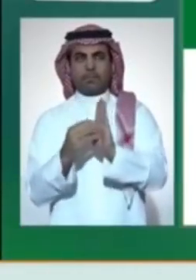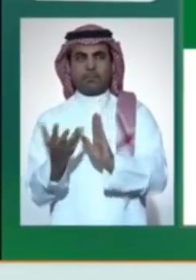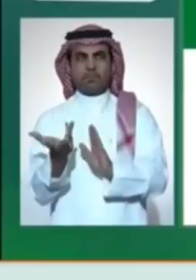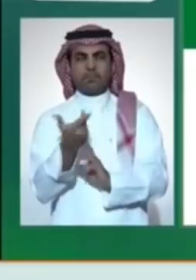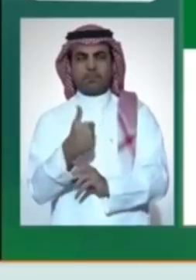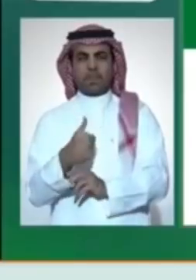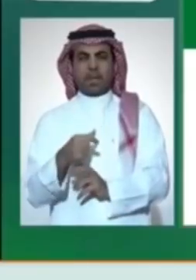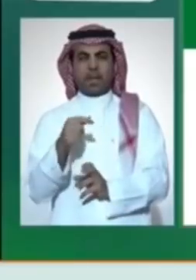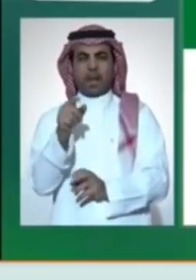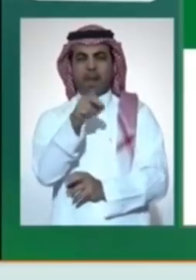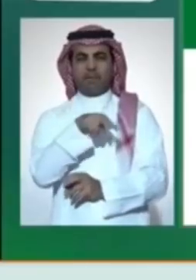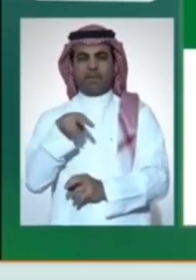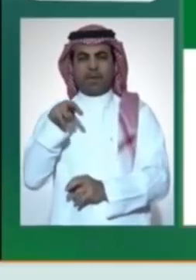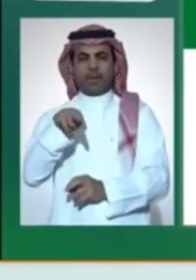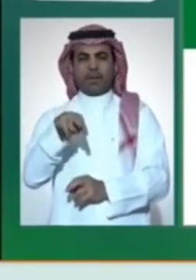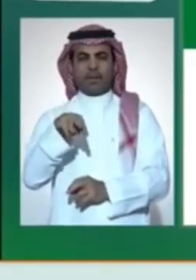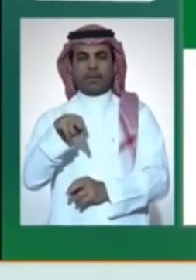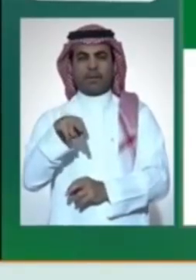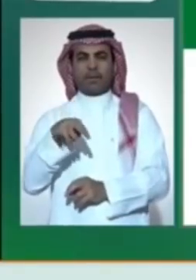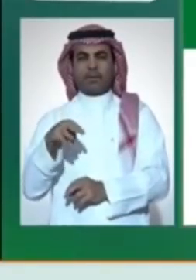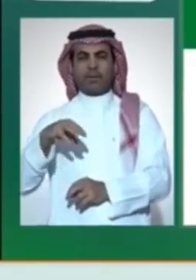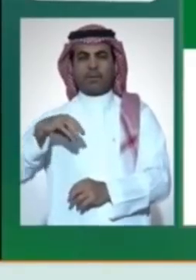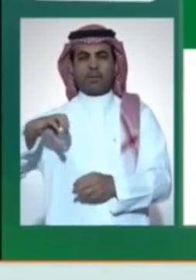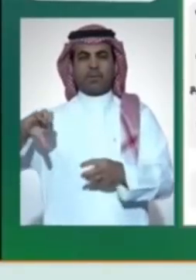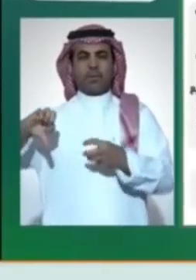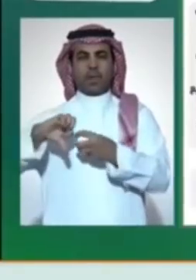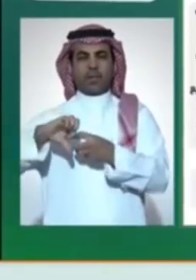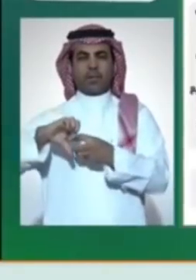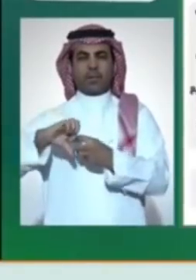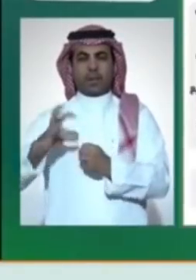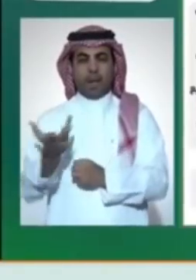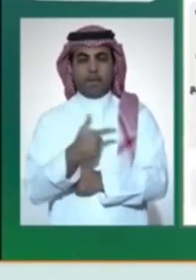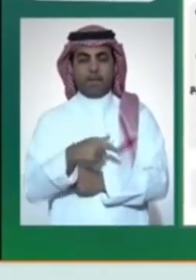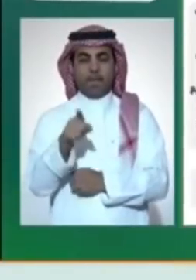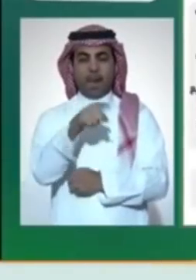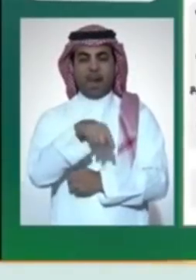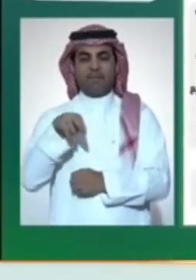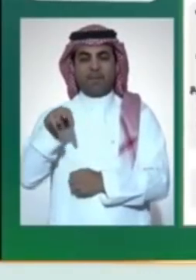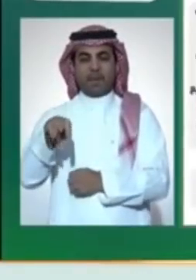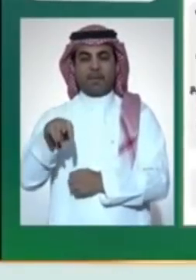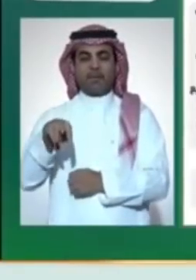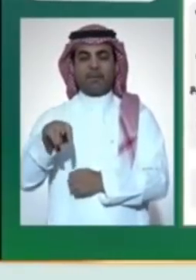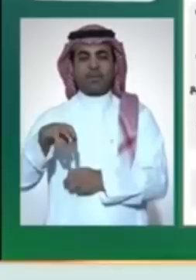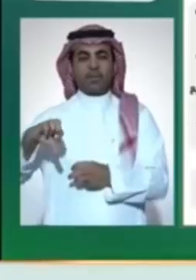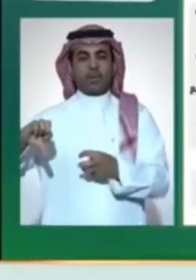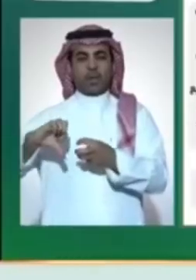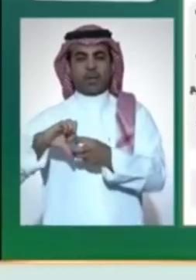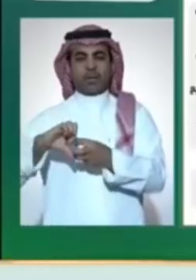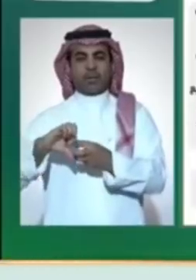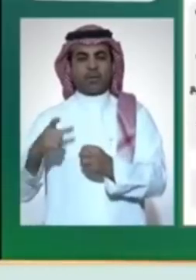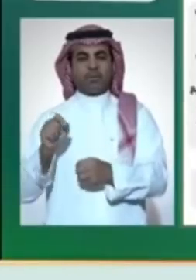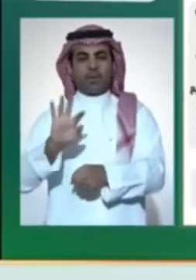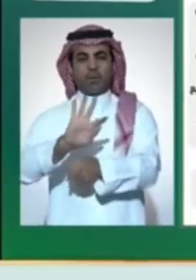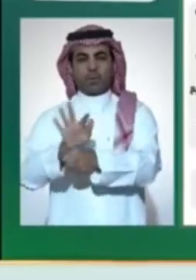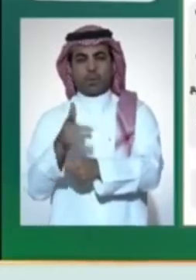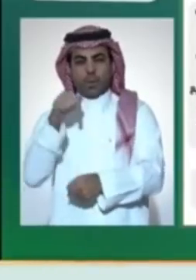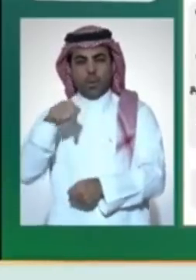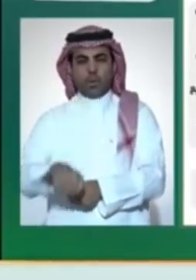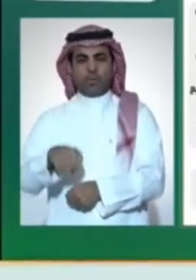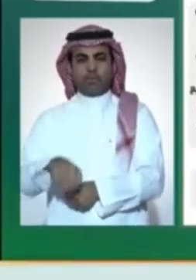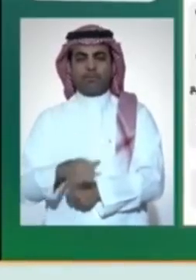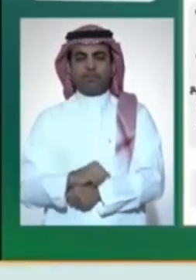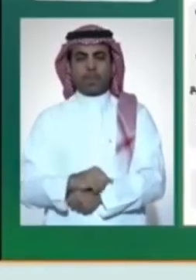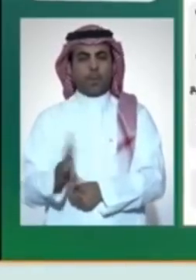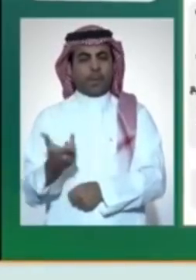2039 حالة جديدة مؤكدة للإصابة بالفيروس. هذه الحالات أيضا موزعة على مجموعة